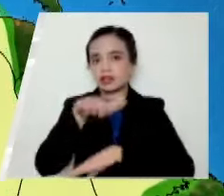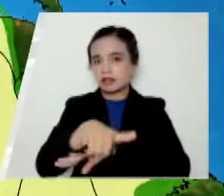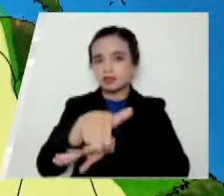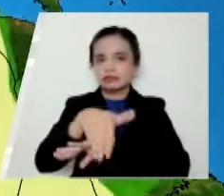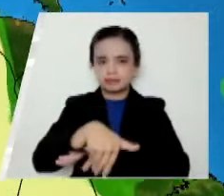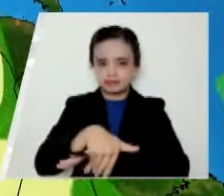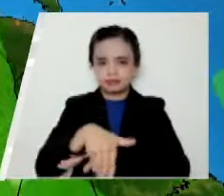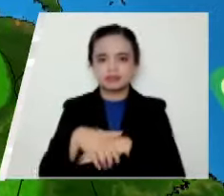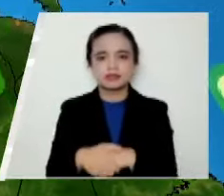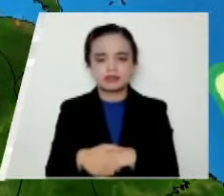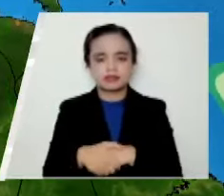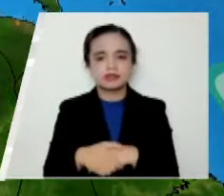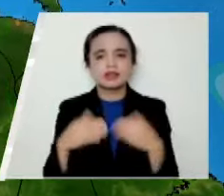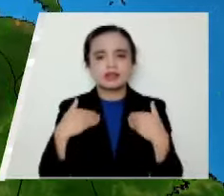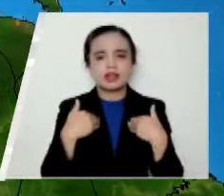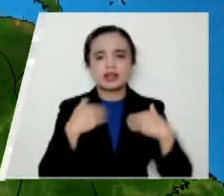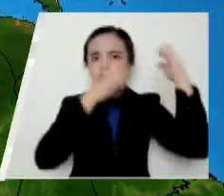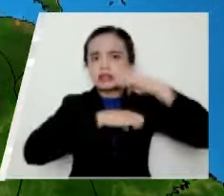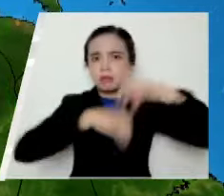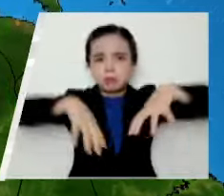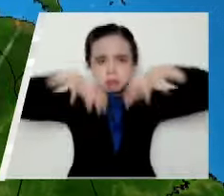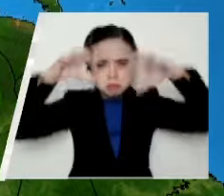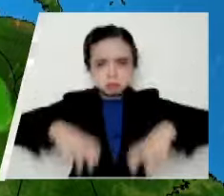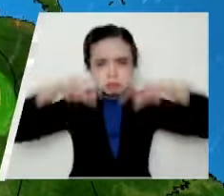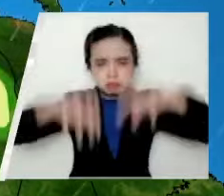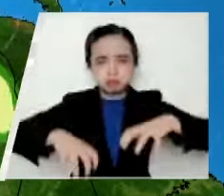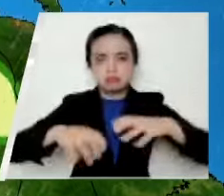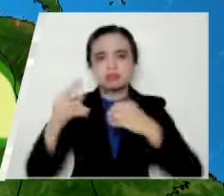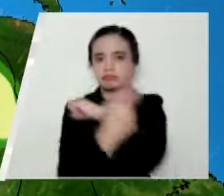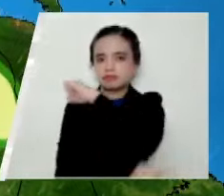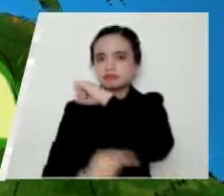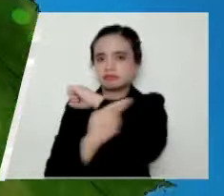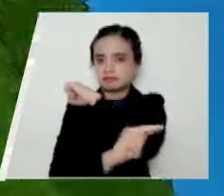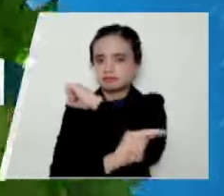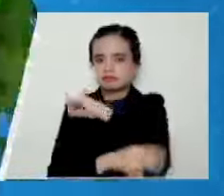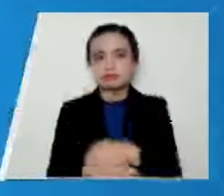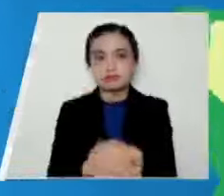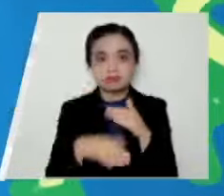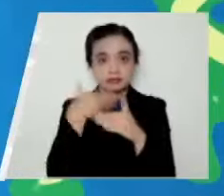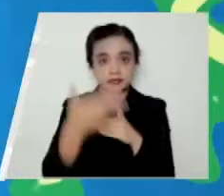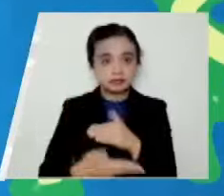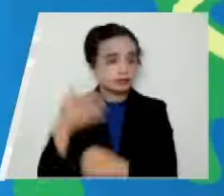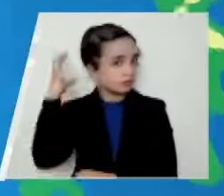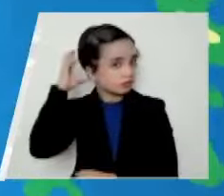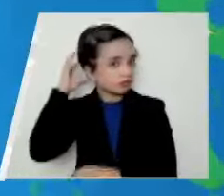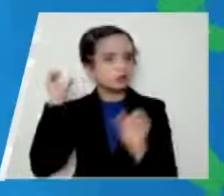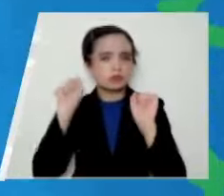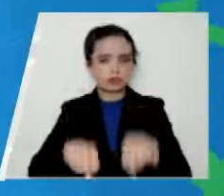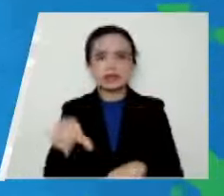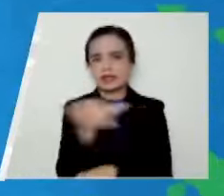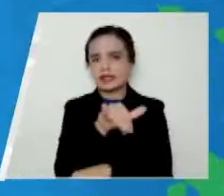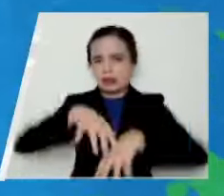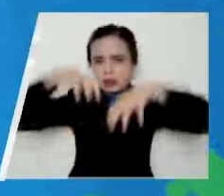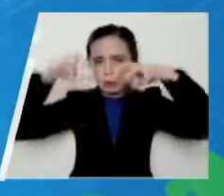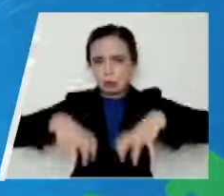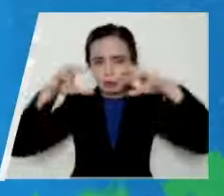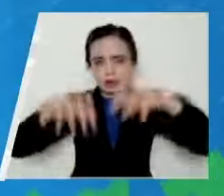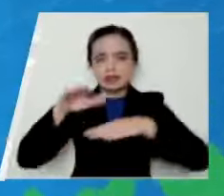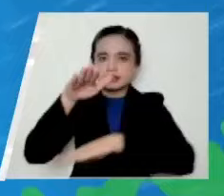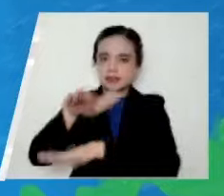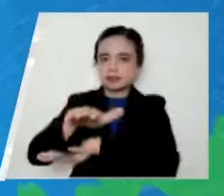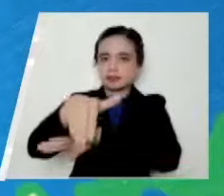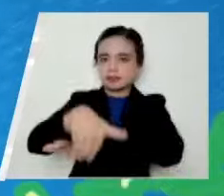May inaasahan pang heavy rains sa Negros Provinces, sa Mindanao. Posible rin ang heavy to intense rains pagsapit ng hapon at gabi sa